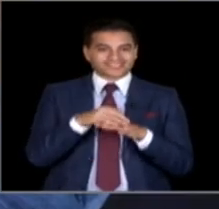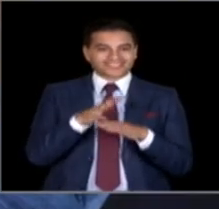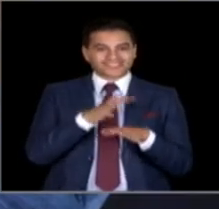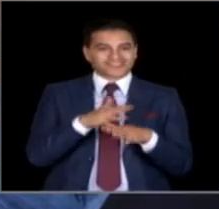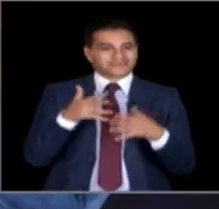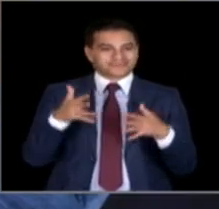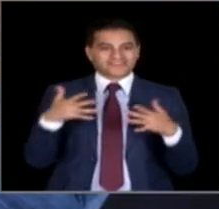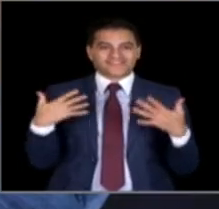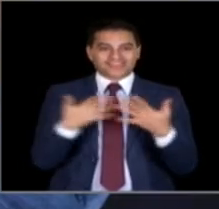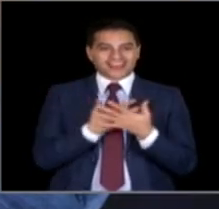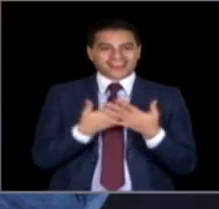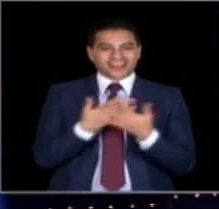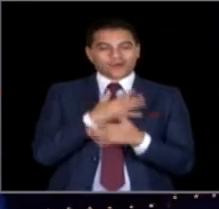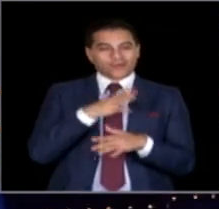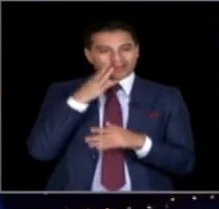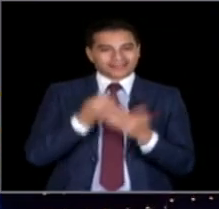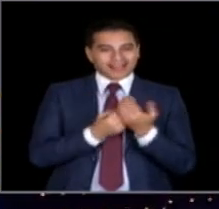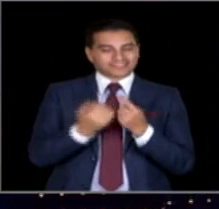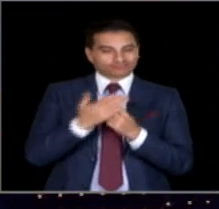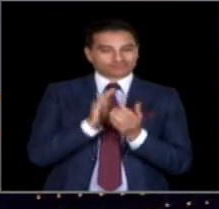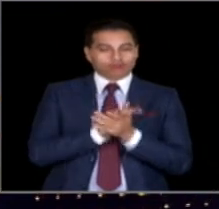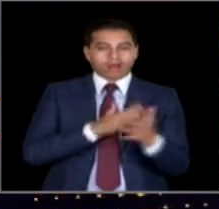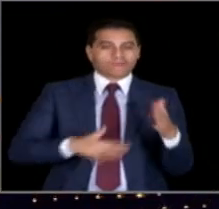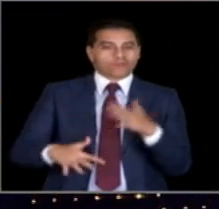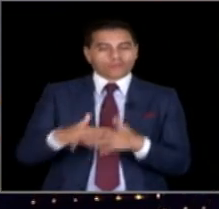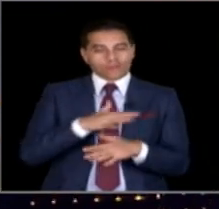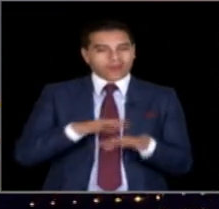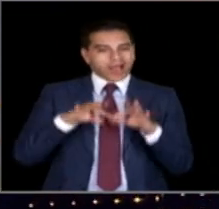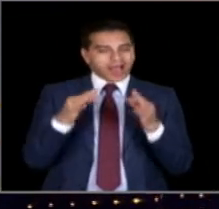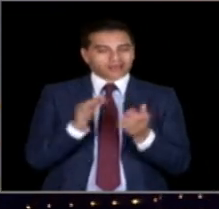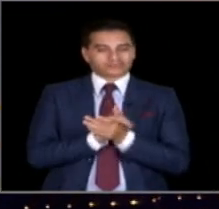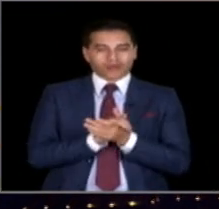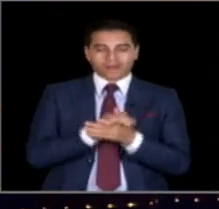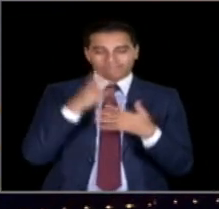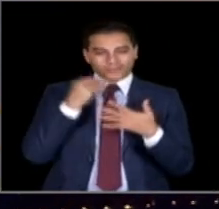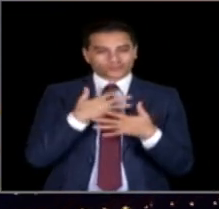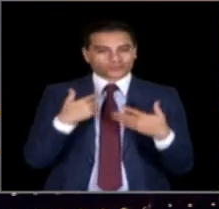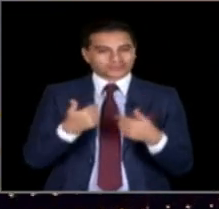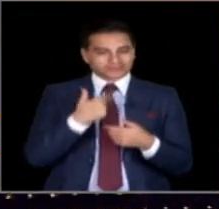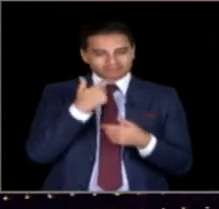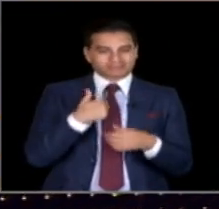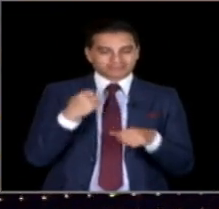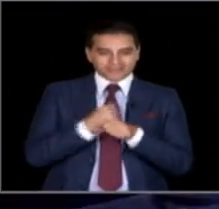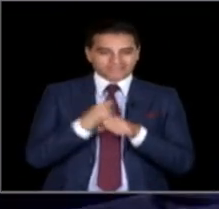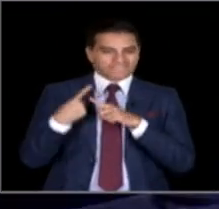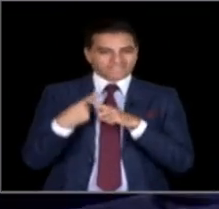ردود أفعال كلها إيجابية، كل الناس، كل أصحابي، كل أهلي، كل الناس مبسوطة بيا، لانه انا كان الحلم ده بالنسبه لي بقاله